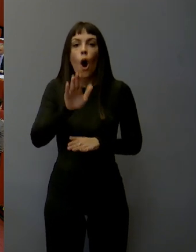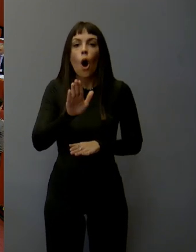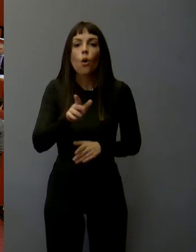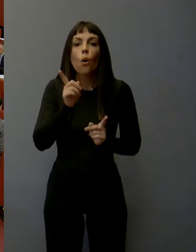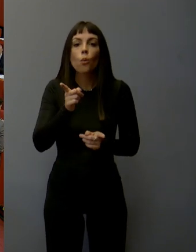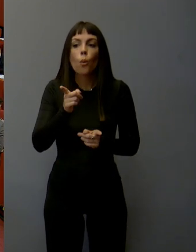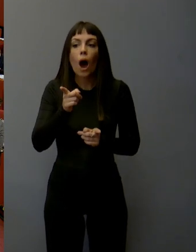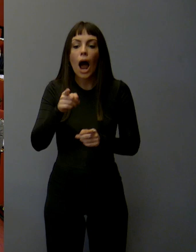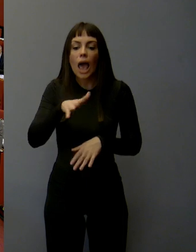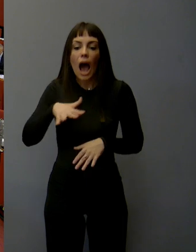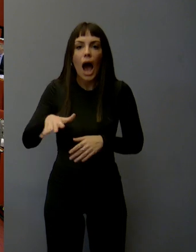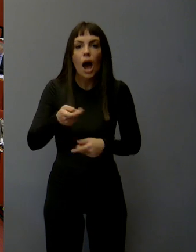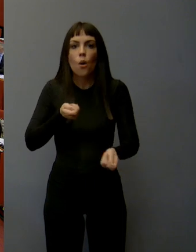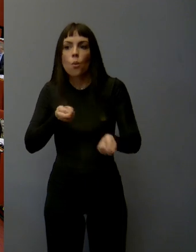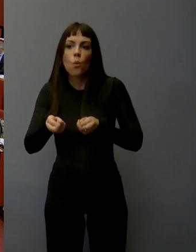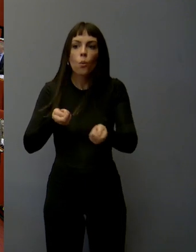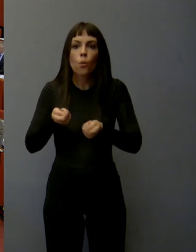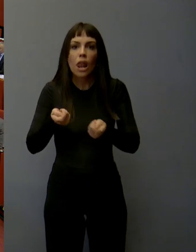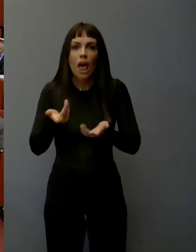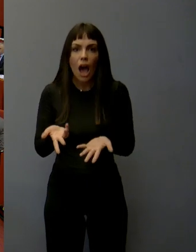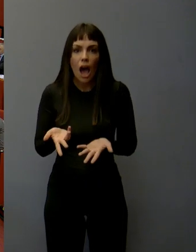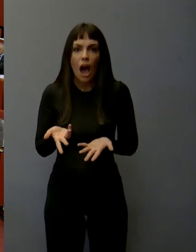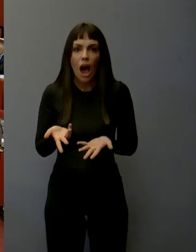ciao ciao ciao